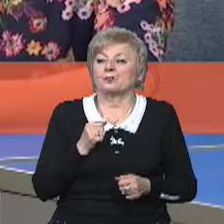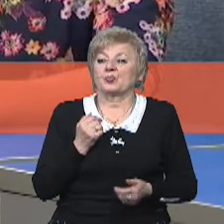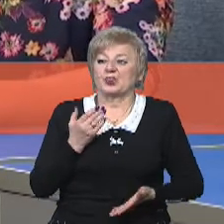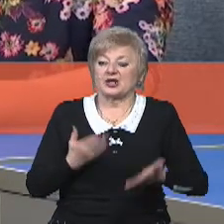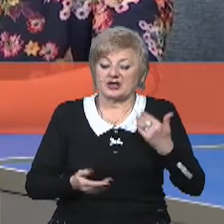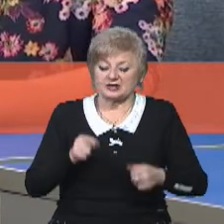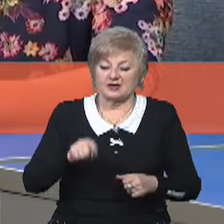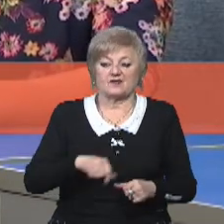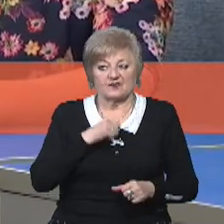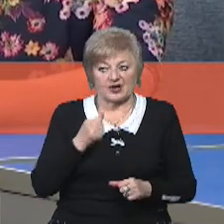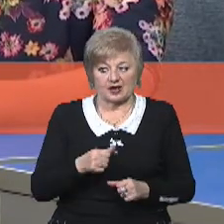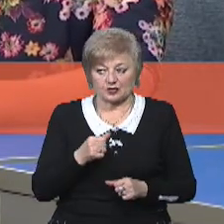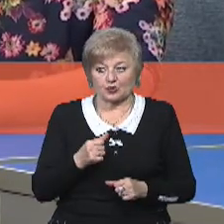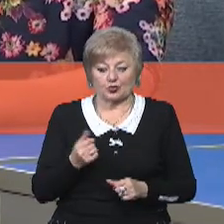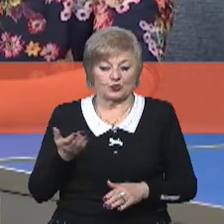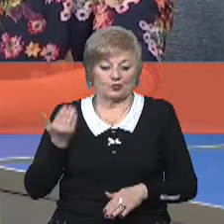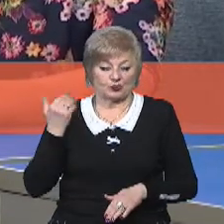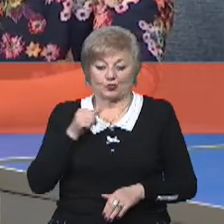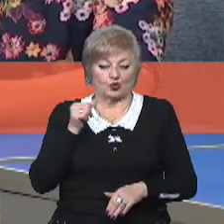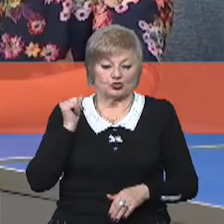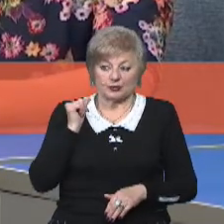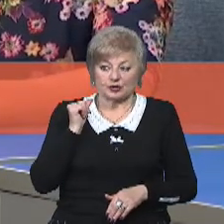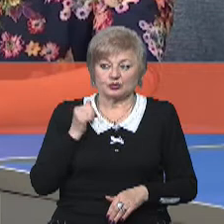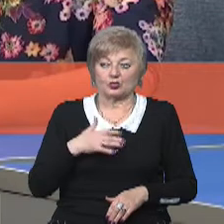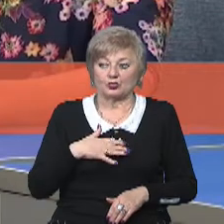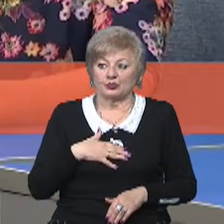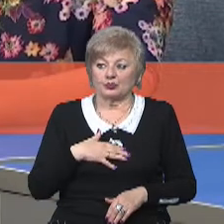якщо цього року, цього і попереднього року,